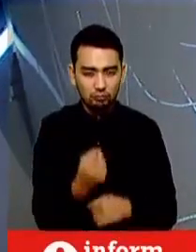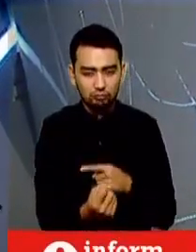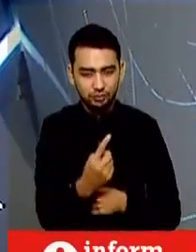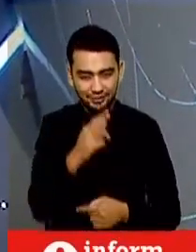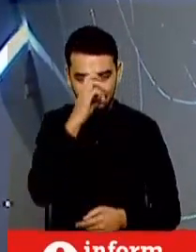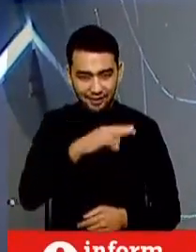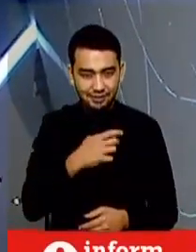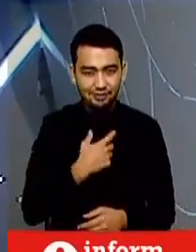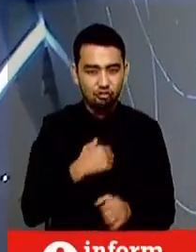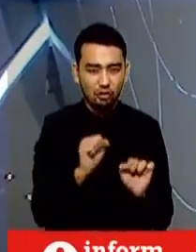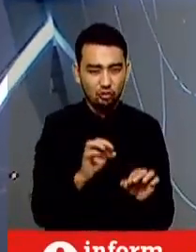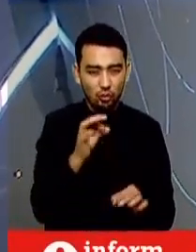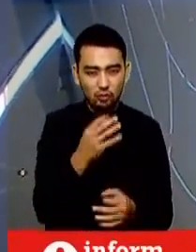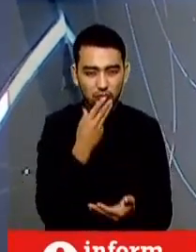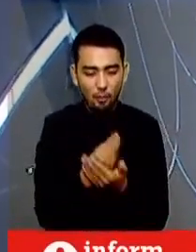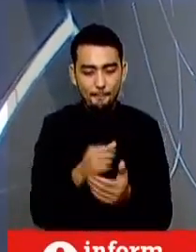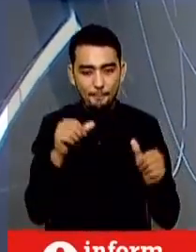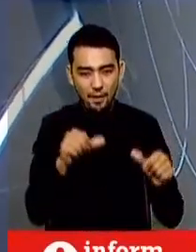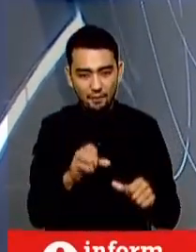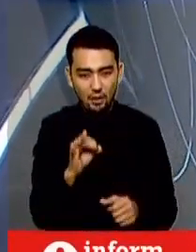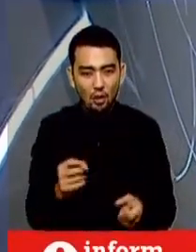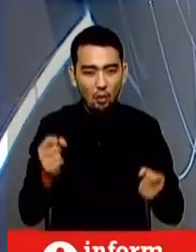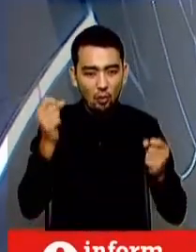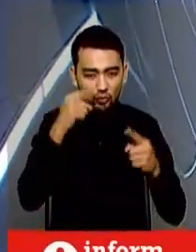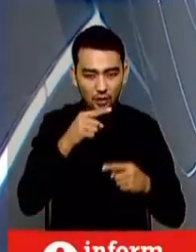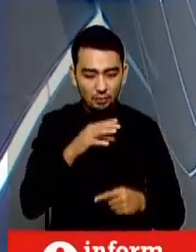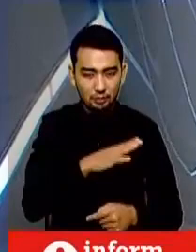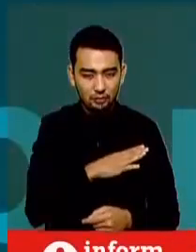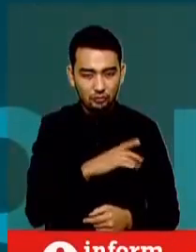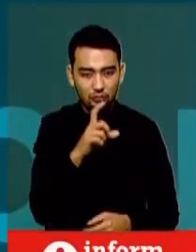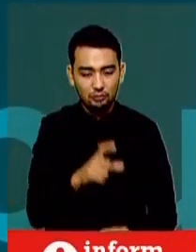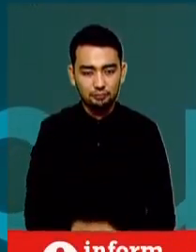стране защитить потребителю свои права, выясняла Людмила Батюшкина.